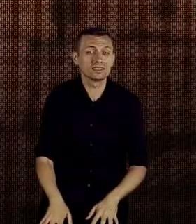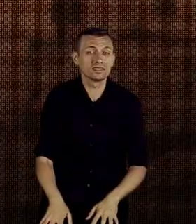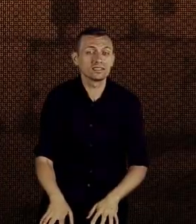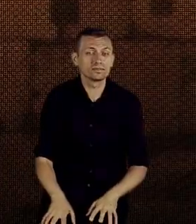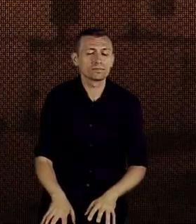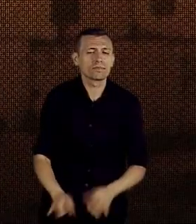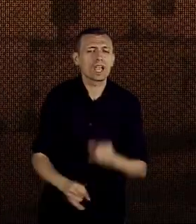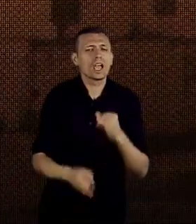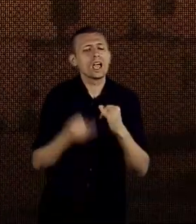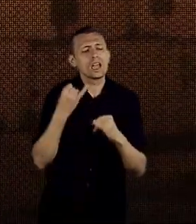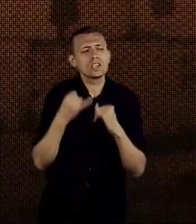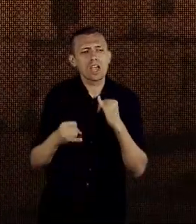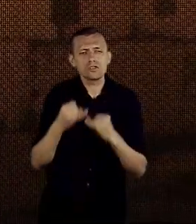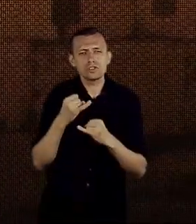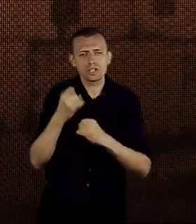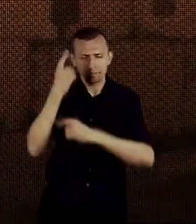Izaaku,